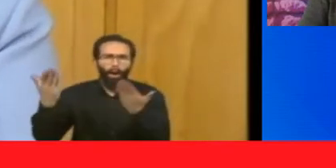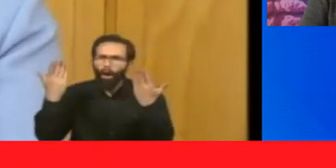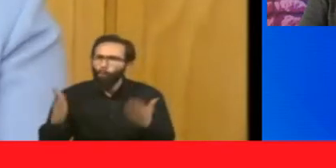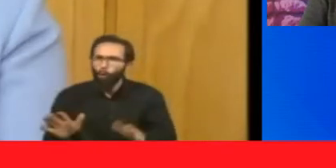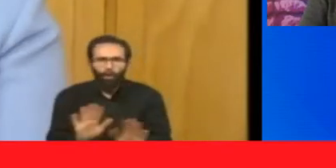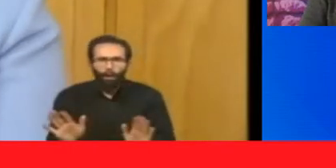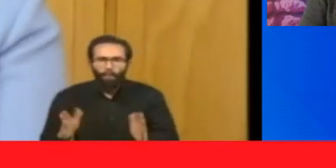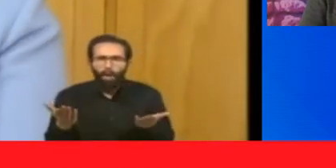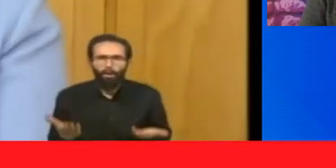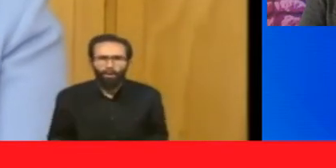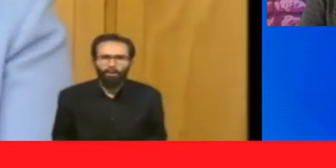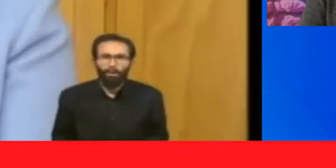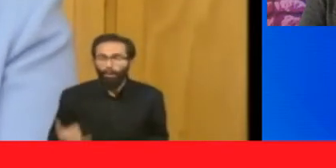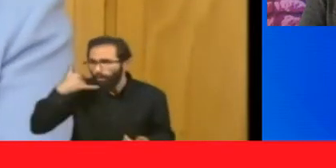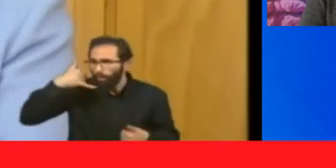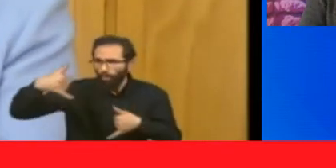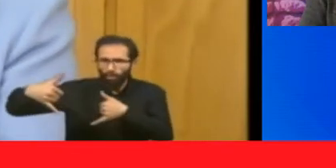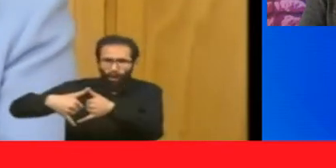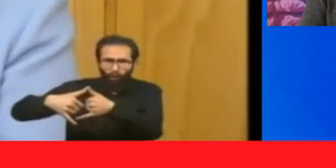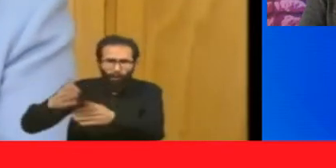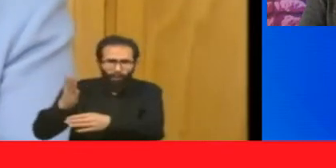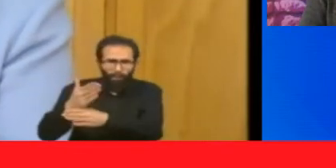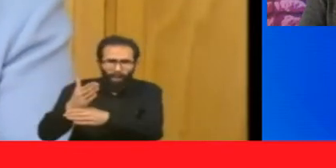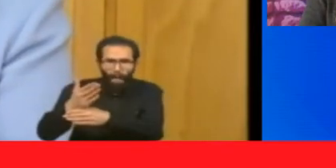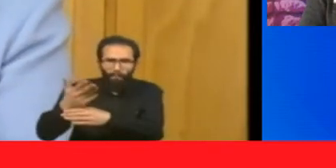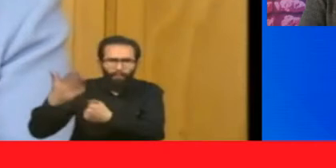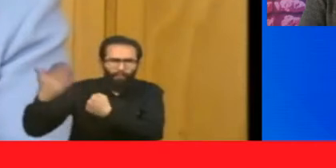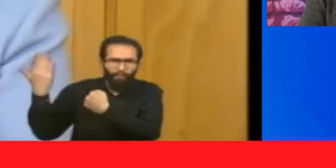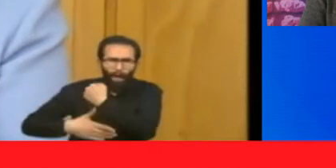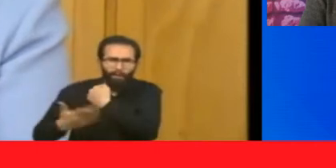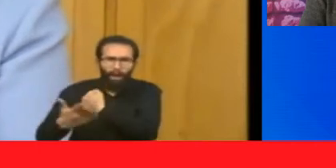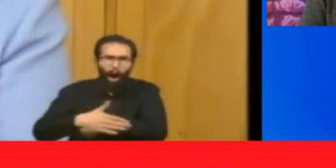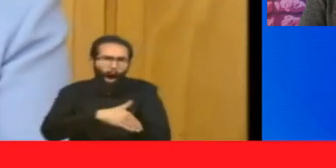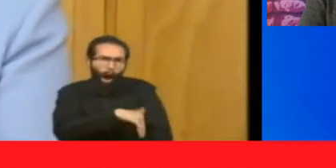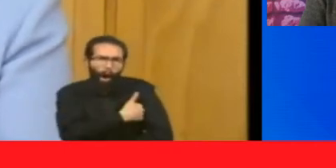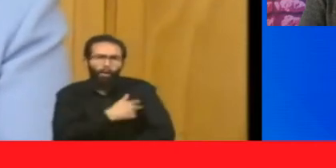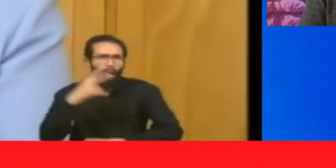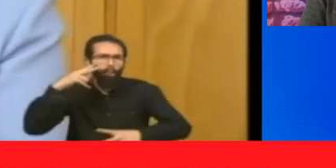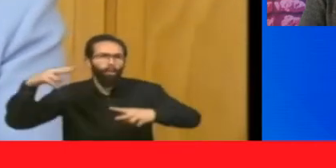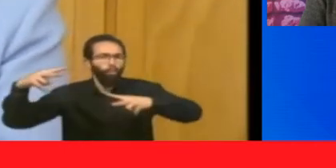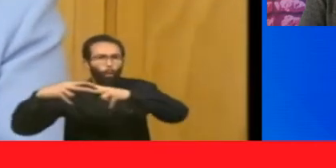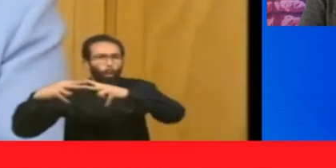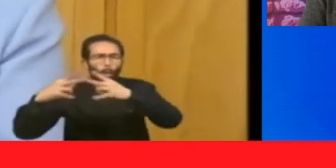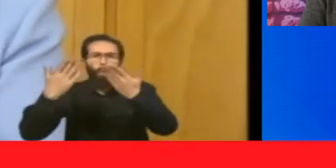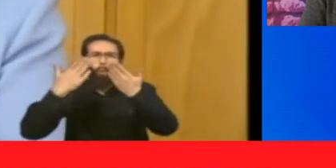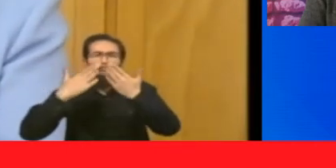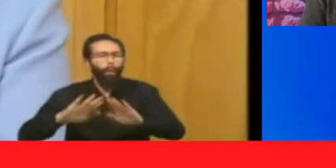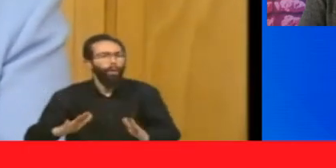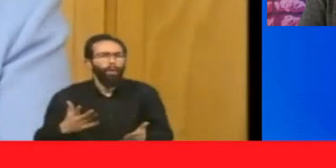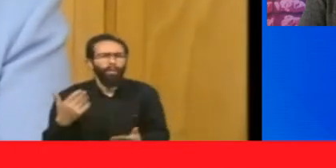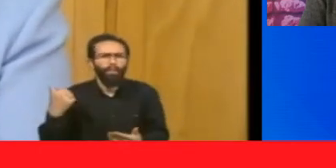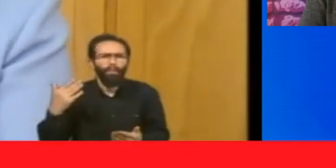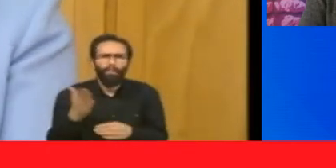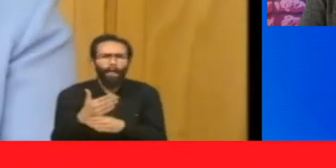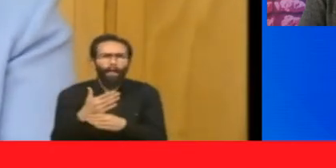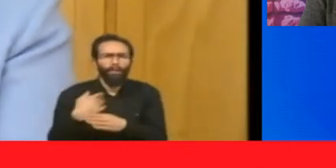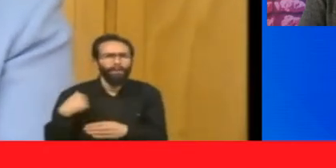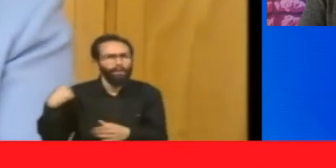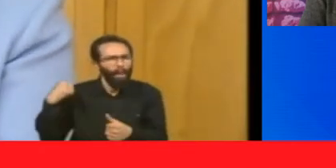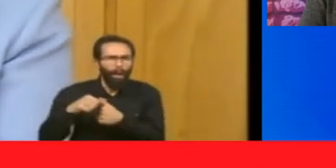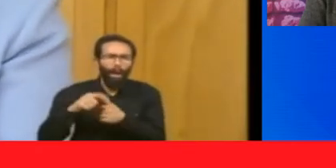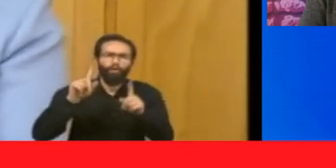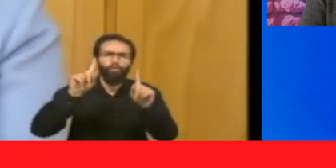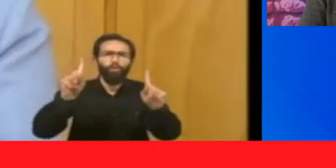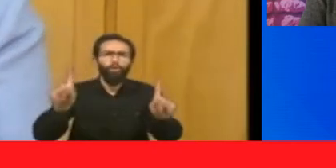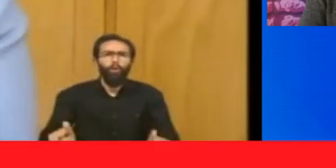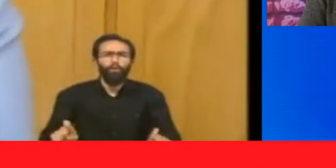neden kesildiğini, neden avukatları ile görüştürülmediğini bir kez daha buradan sormak isteriz. Sayın